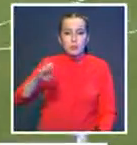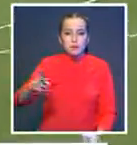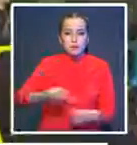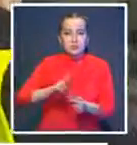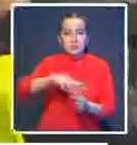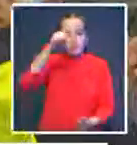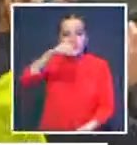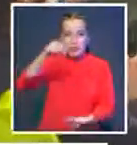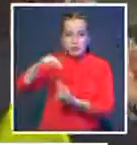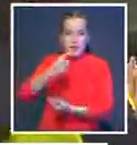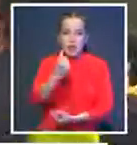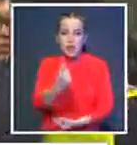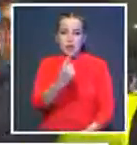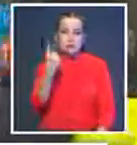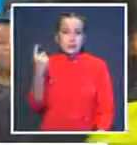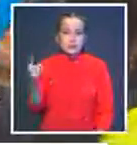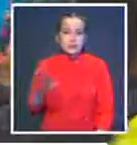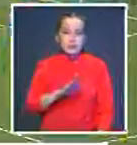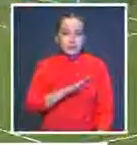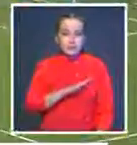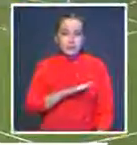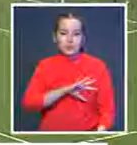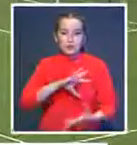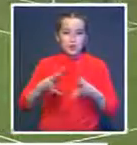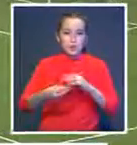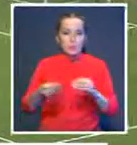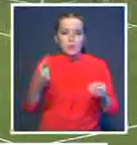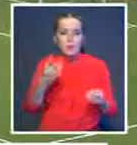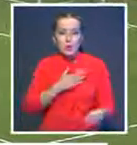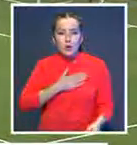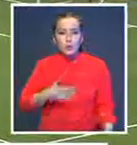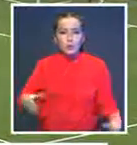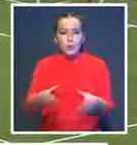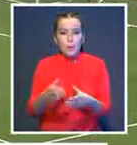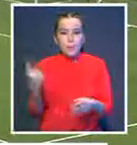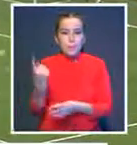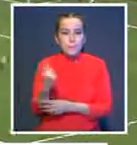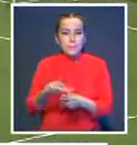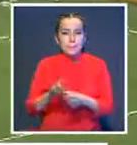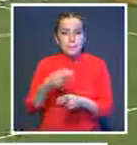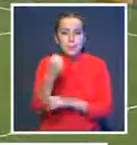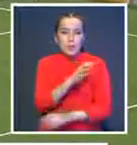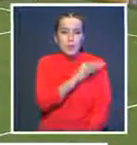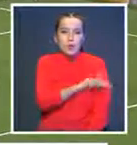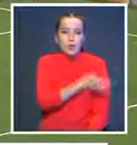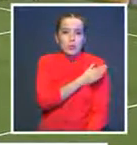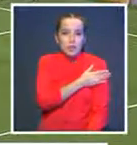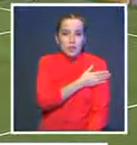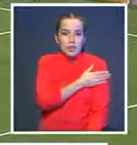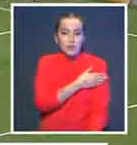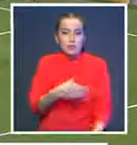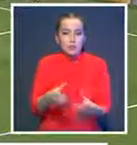барасын теңестірді. Қорытынды есеп 1-1. Жалпы біздің топты алғашқы орын еленген Польша құрамасы әлем чемпионатына